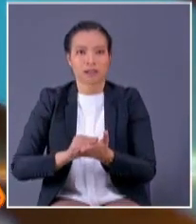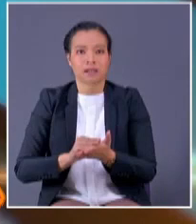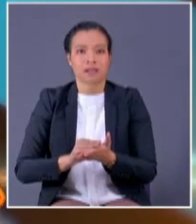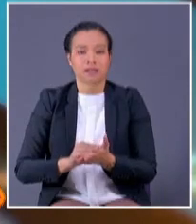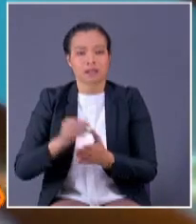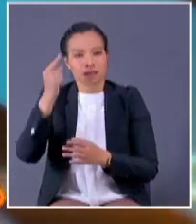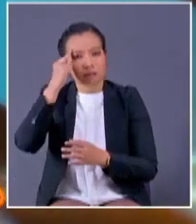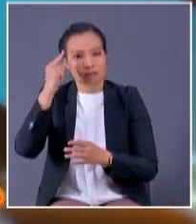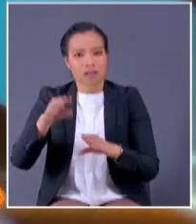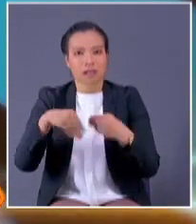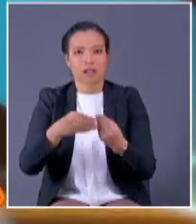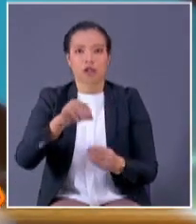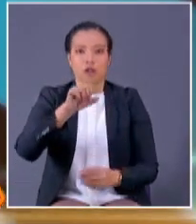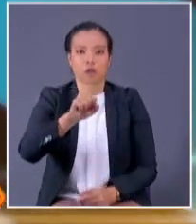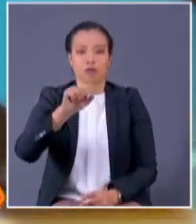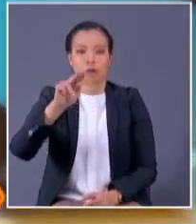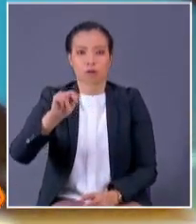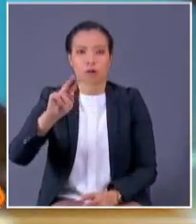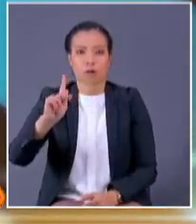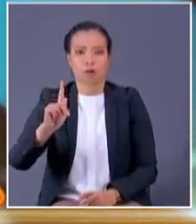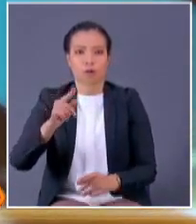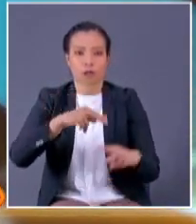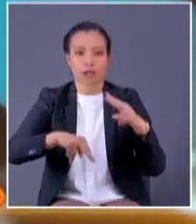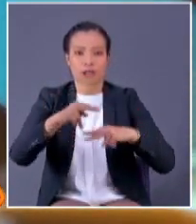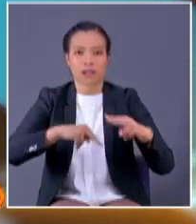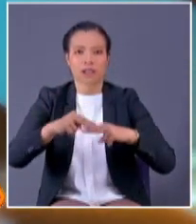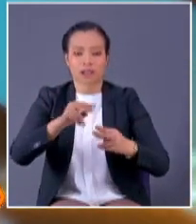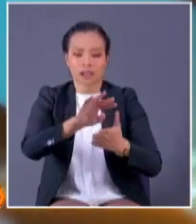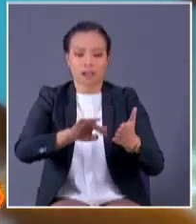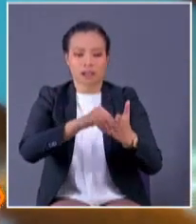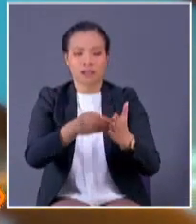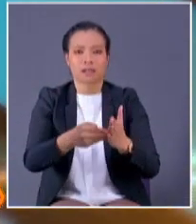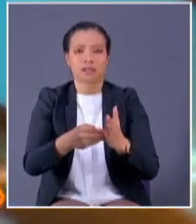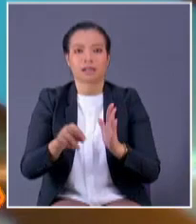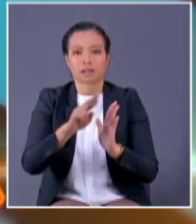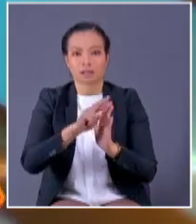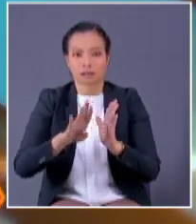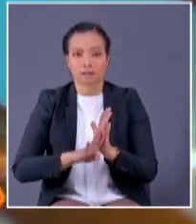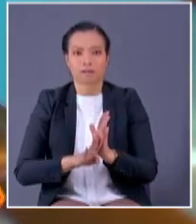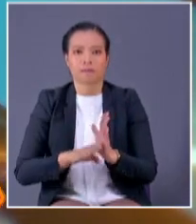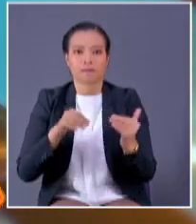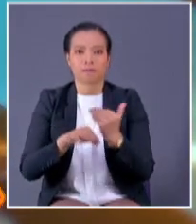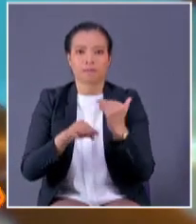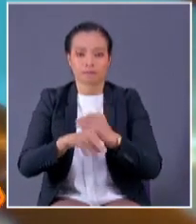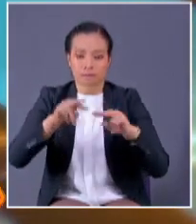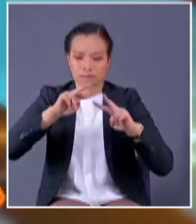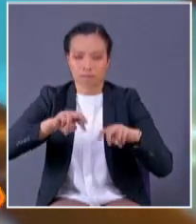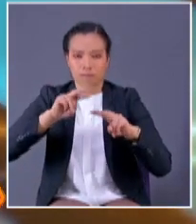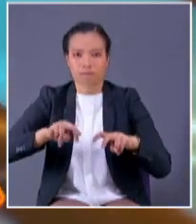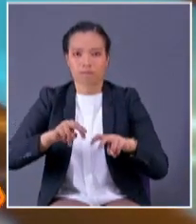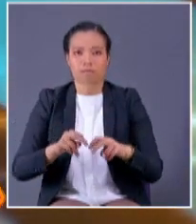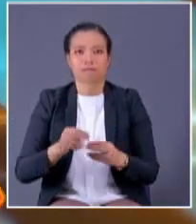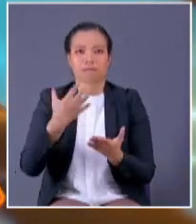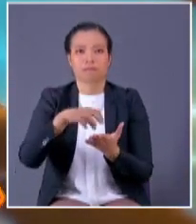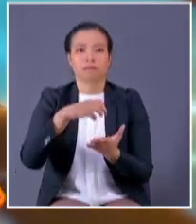าไว้หน่อยแล้วให้ทางสนคเนี่ยในฐานะที่ควบคุมบางแผงระเบียบจราจรเนี่ยให้ก็ไปศึกษาแล้วก็นำเรียนม